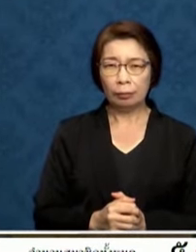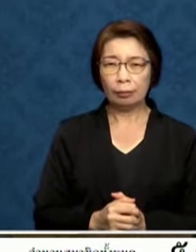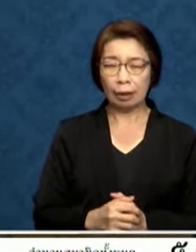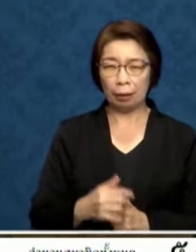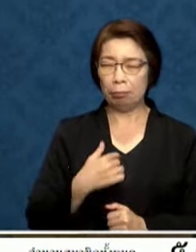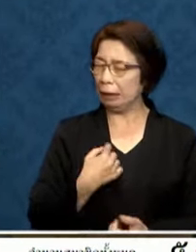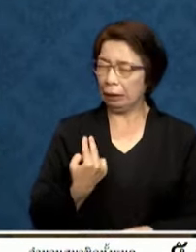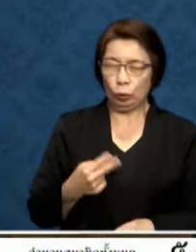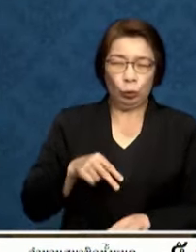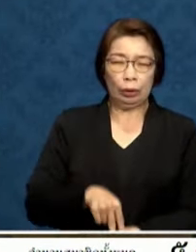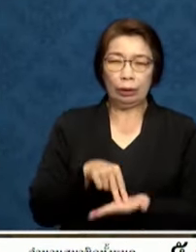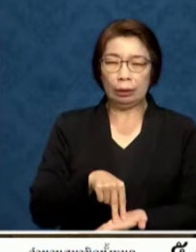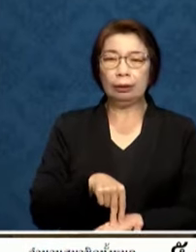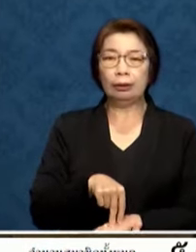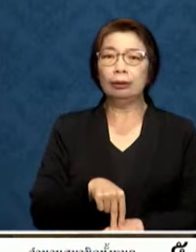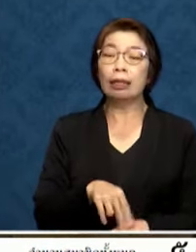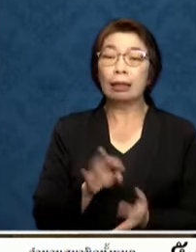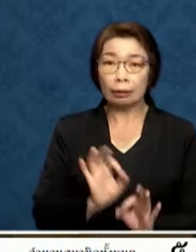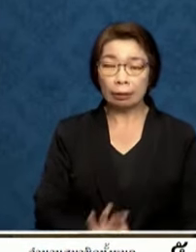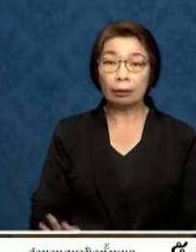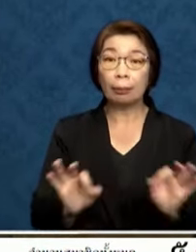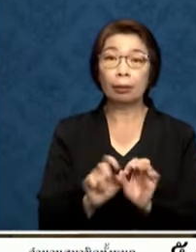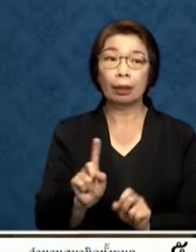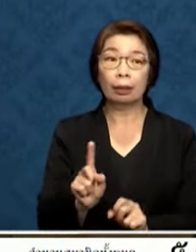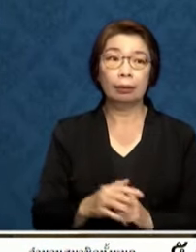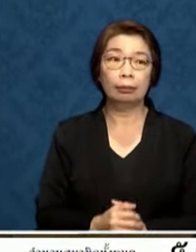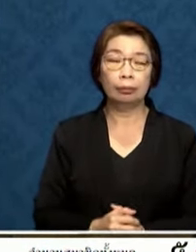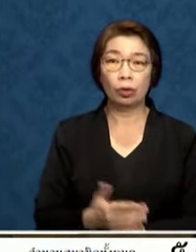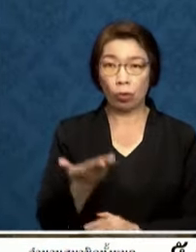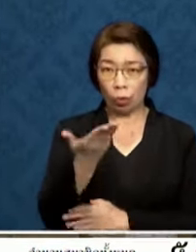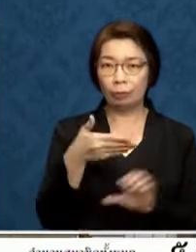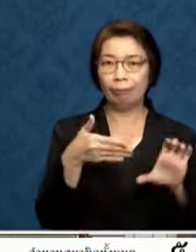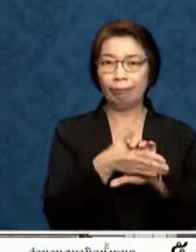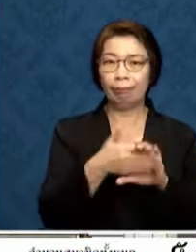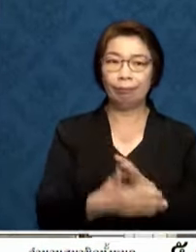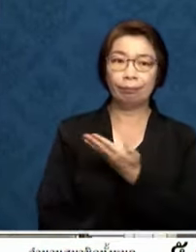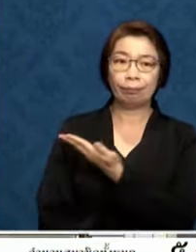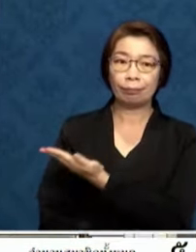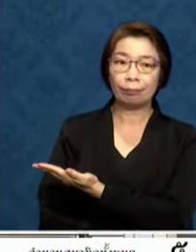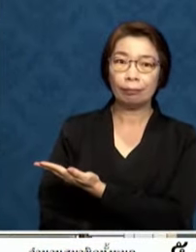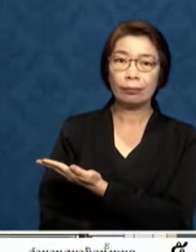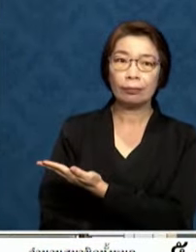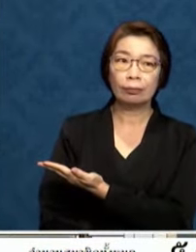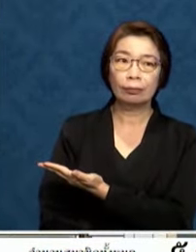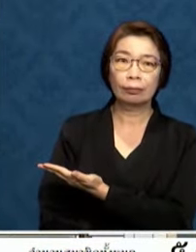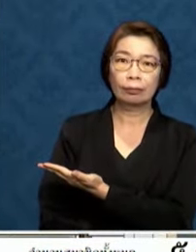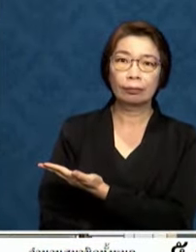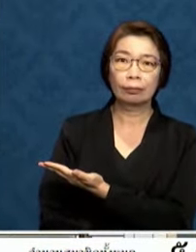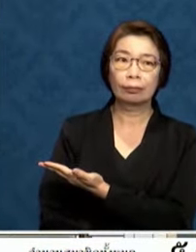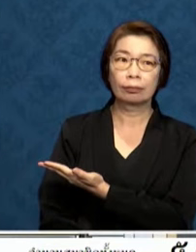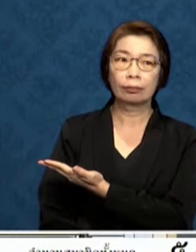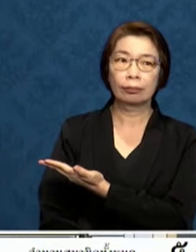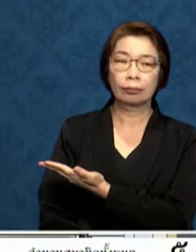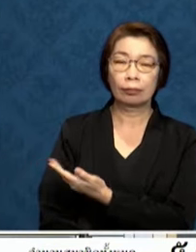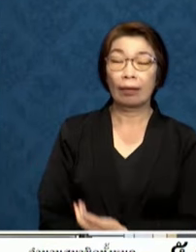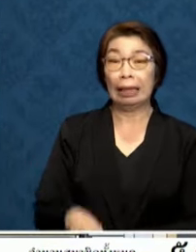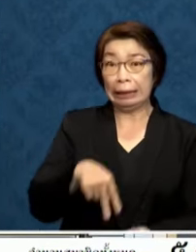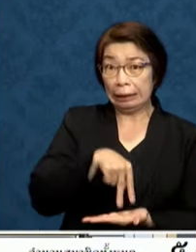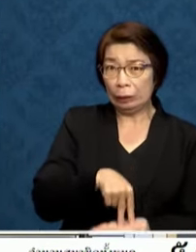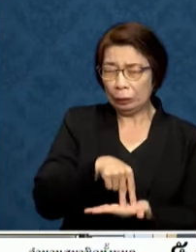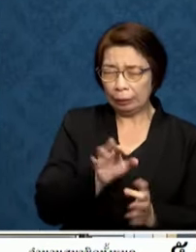จุดยืนที่สำคัญครับว่าขออนุญาตขึ้นสไลด์ด้วยครับจุดยืนที่สำคัญคือ